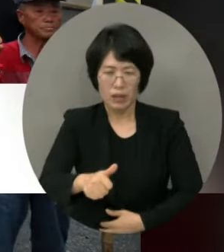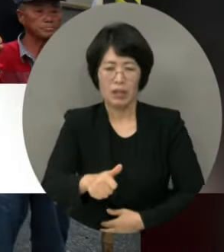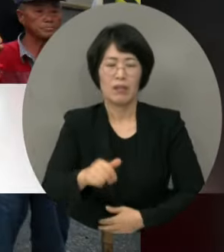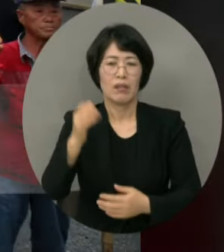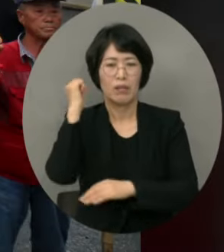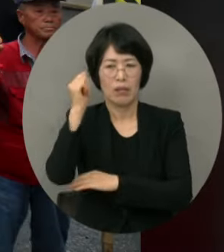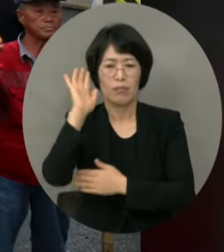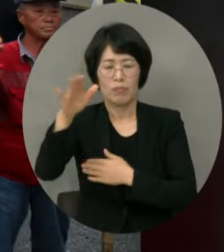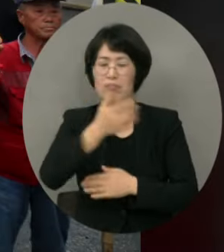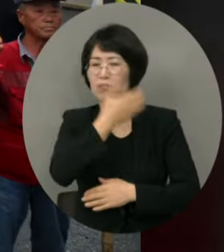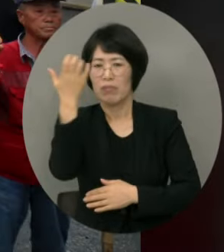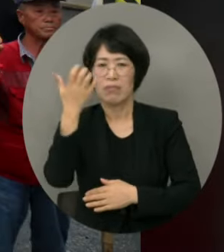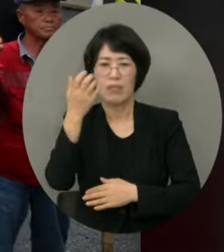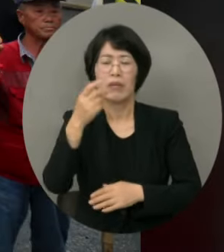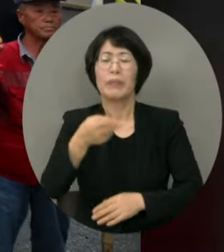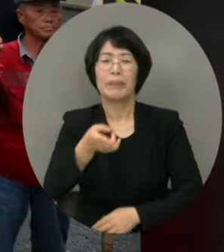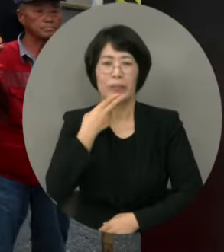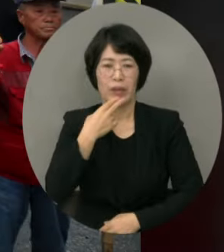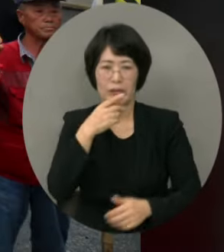없다고 지적했습니다